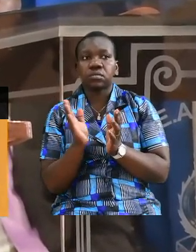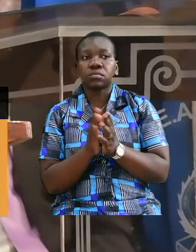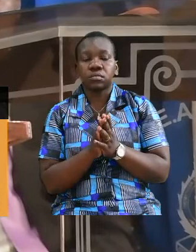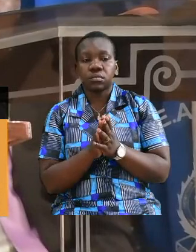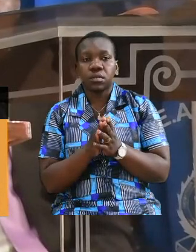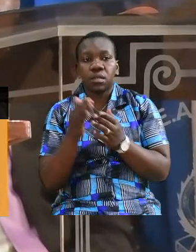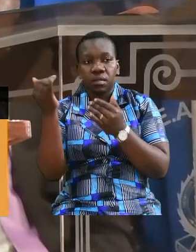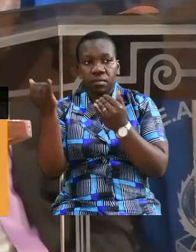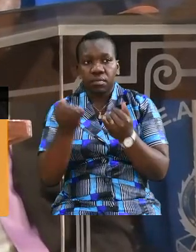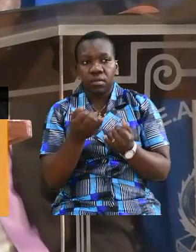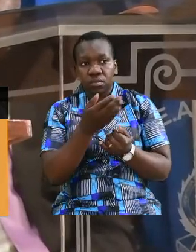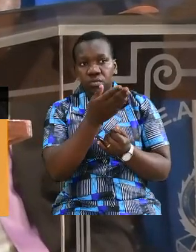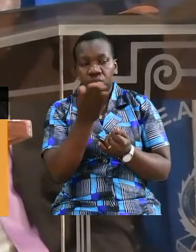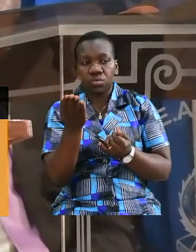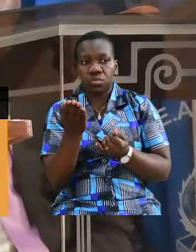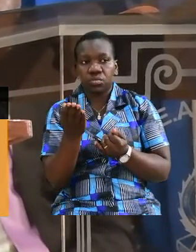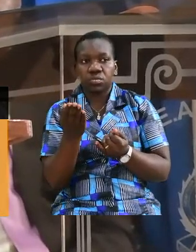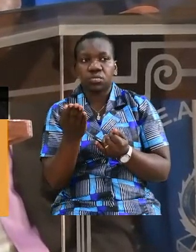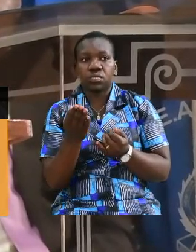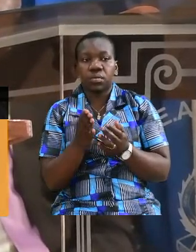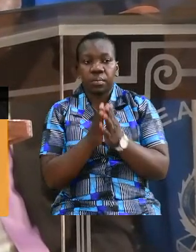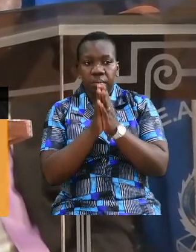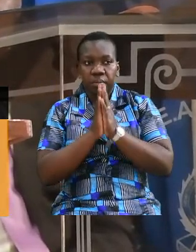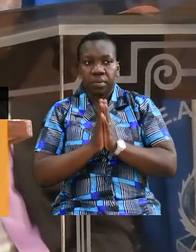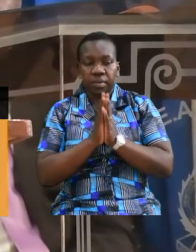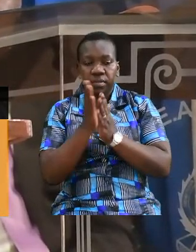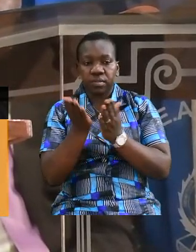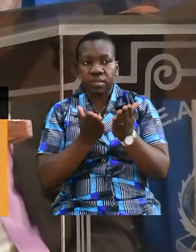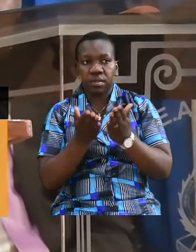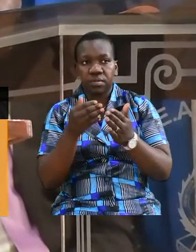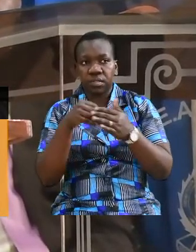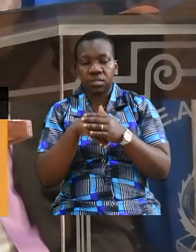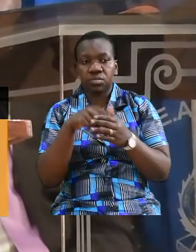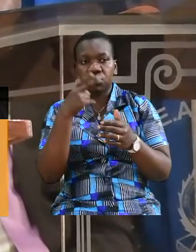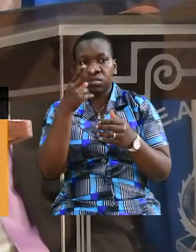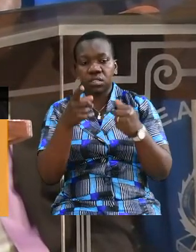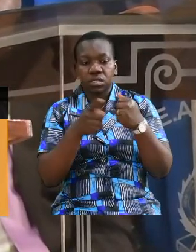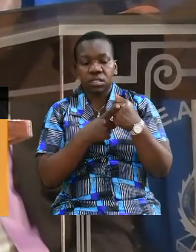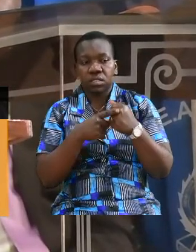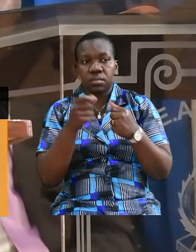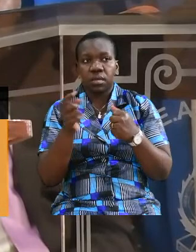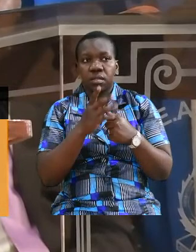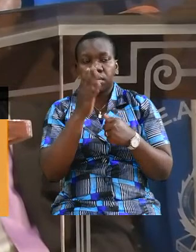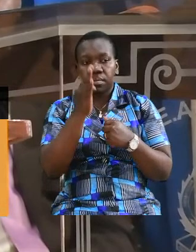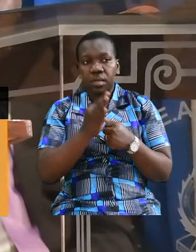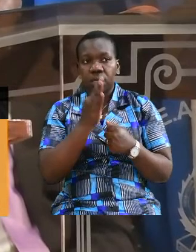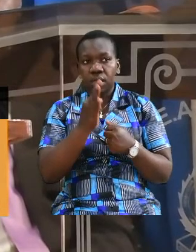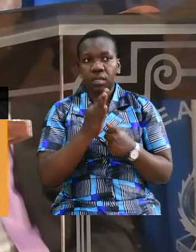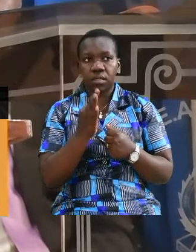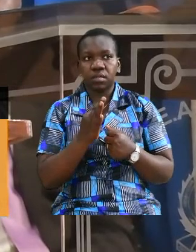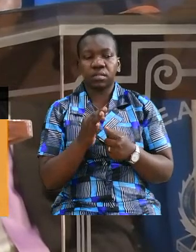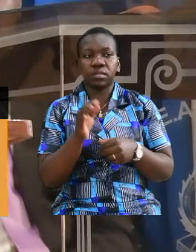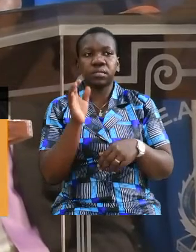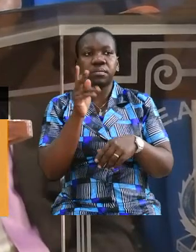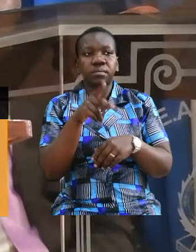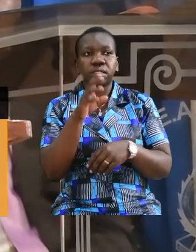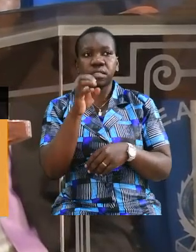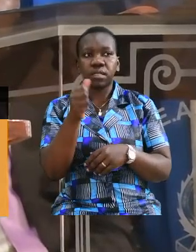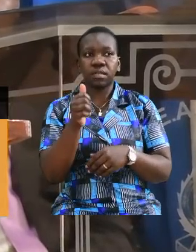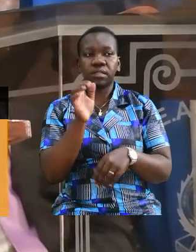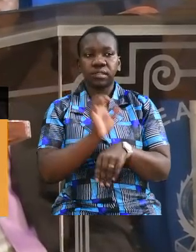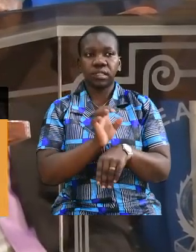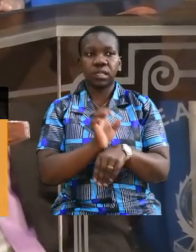you to Eroda retirement service to be held on 26th March 2023 at PCA Kiagodo Church at 9